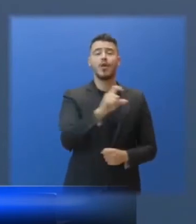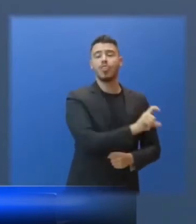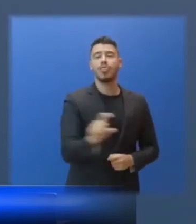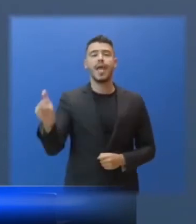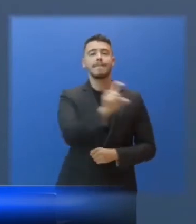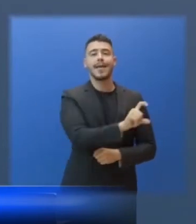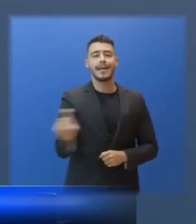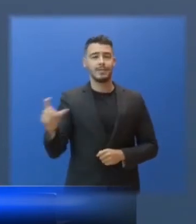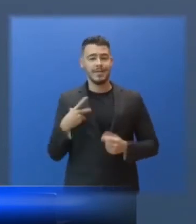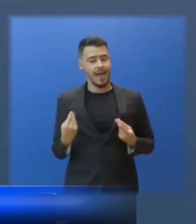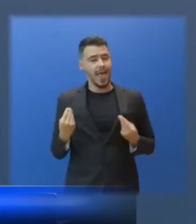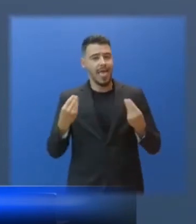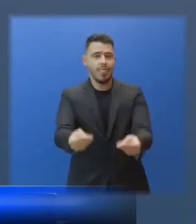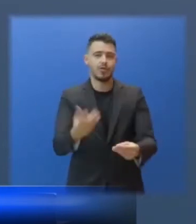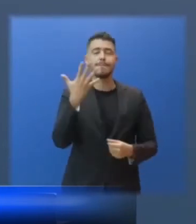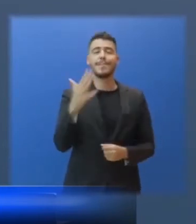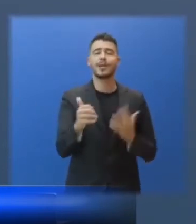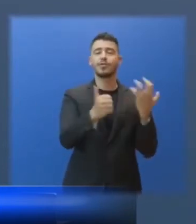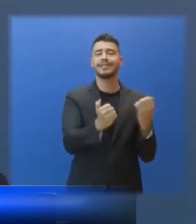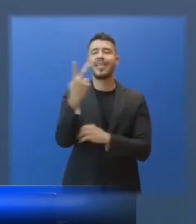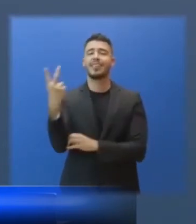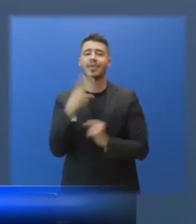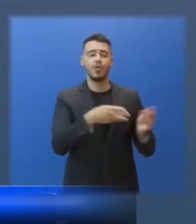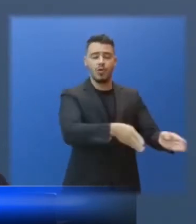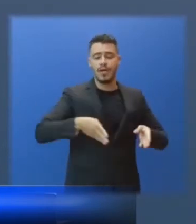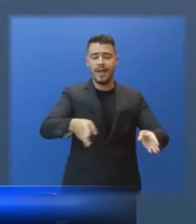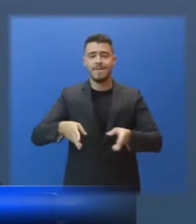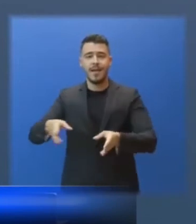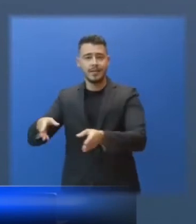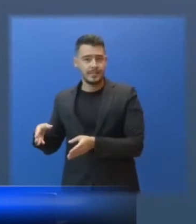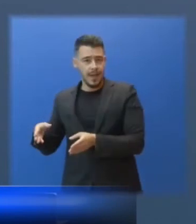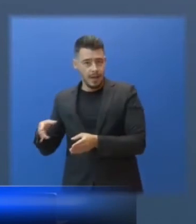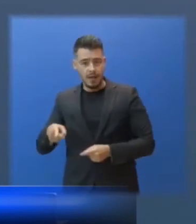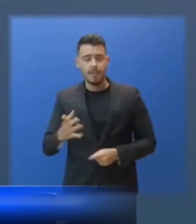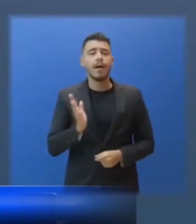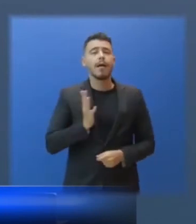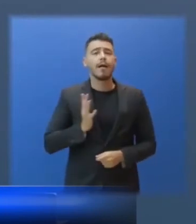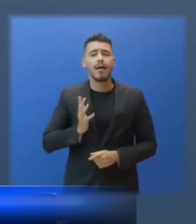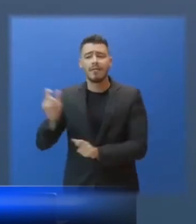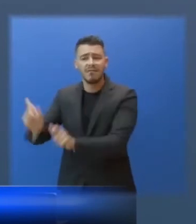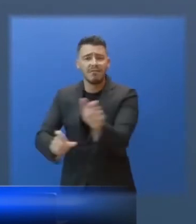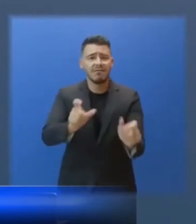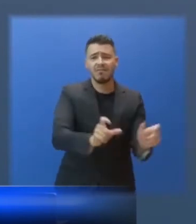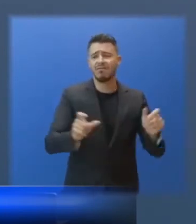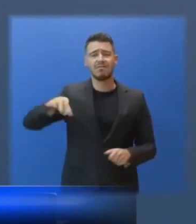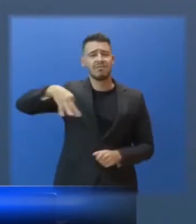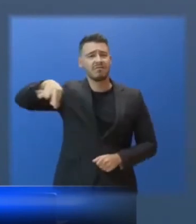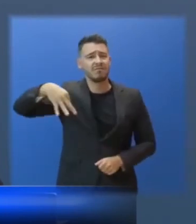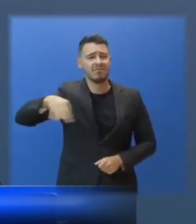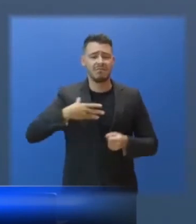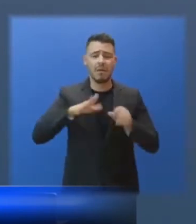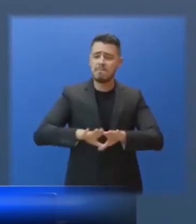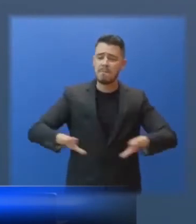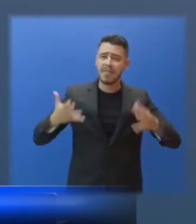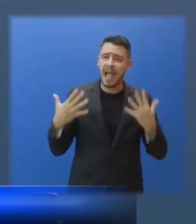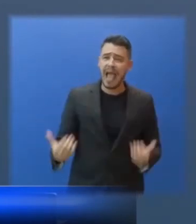με 562 κλίνες, ώστε ιδίως οι ευάλωτες ομάδες, οικογένειες με μικρά παιδιά, να φυλαξιωθούν άμεσα προσωρινά εκεί μέχρι